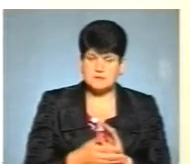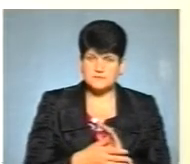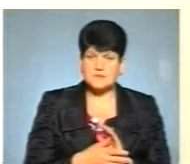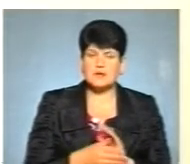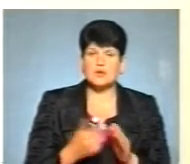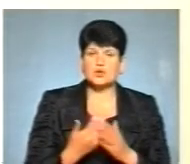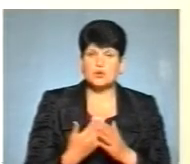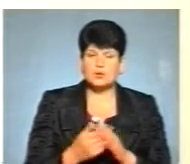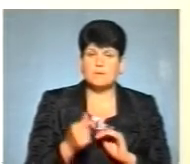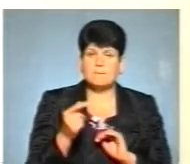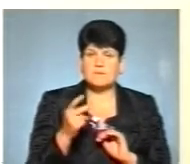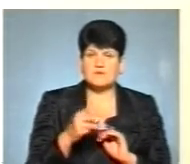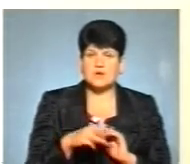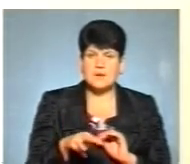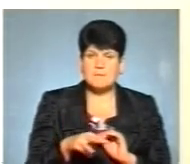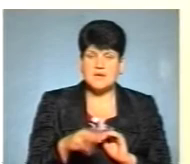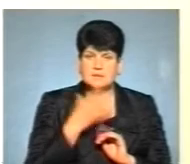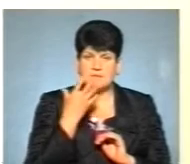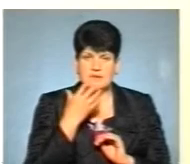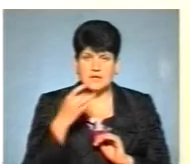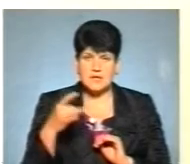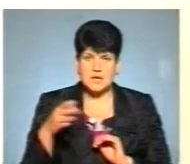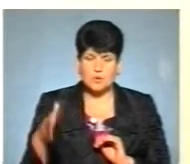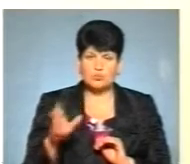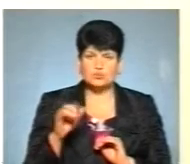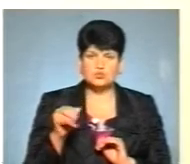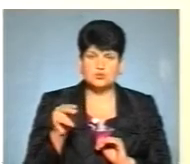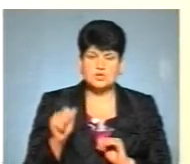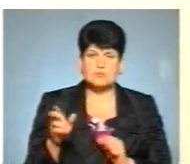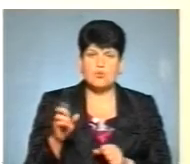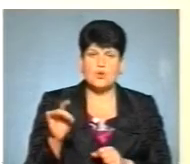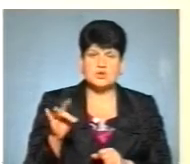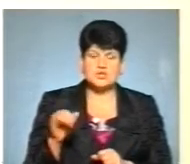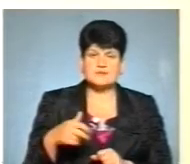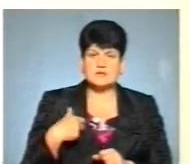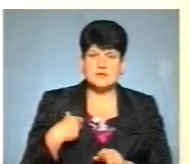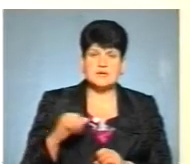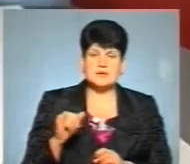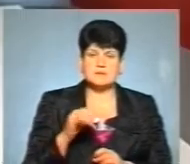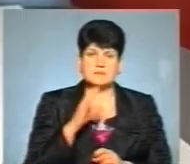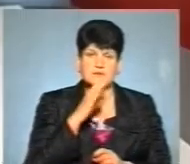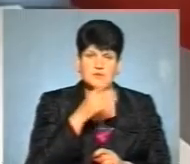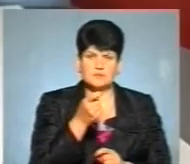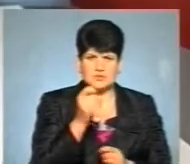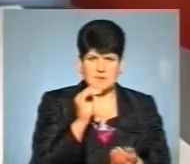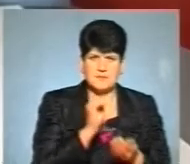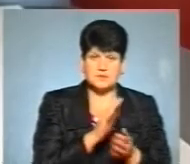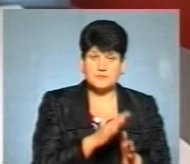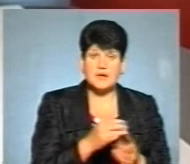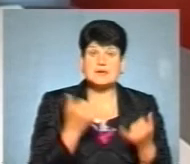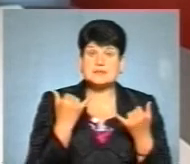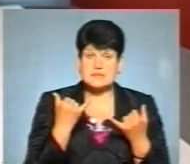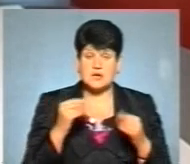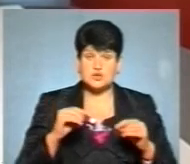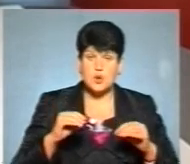Тобто 1,5 метра – це південні наші райони, Бучач, Борщів, Заліщики, і північні там трохи менше. І зараз, щоб